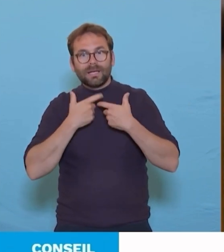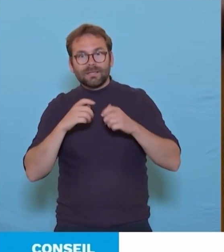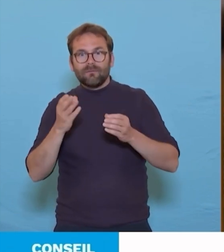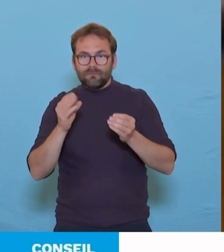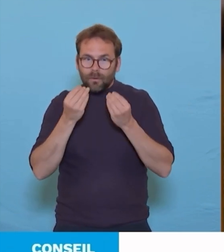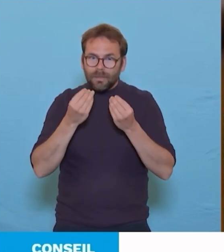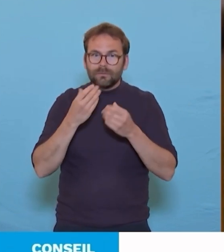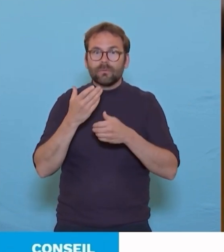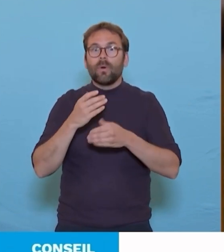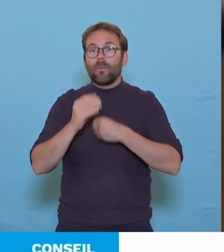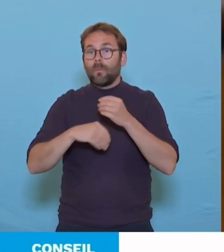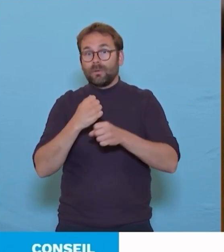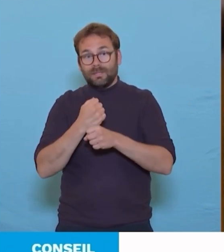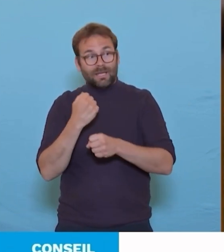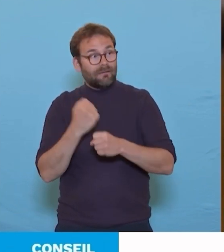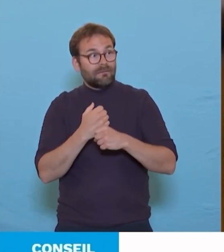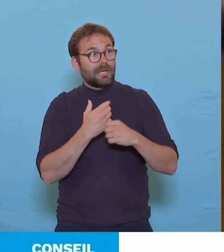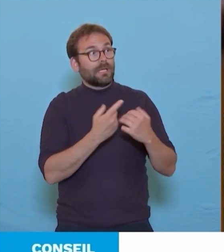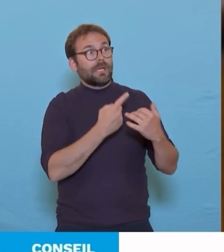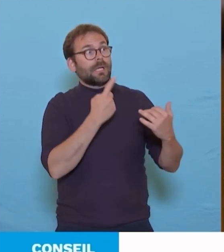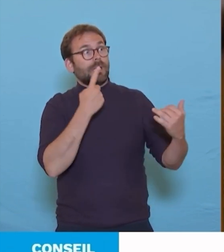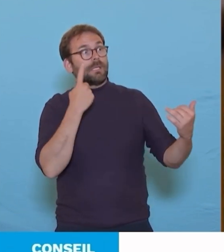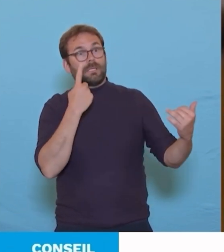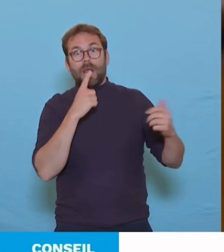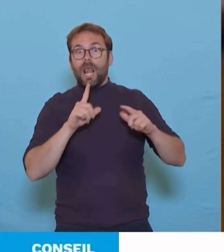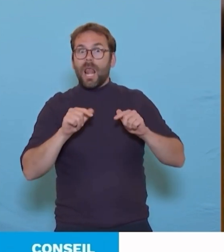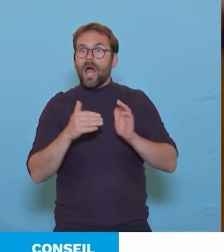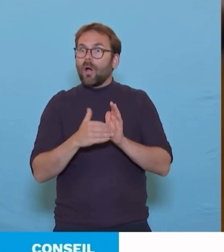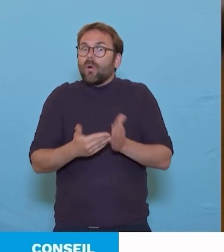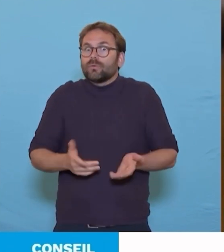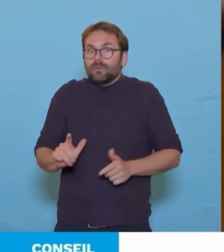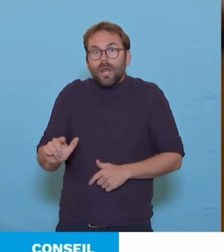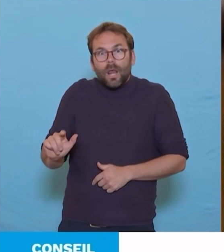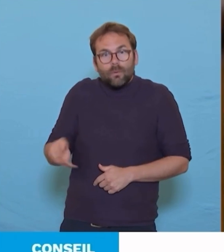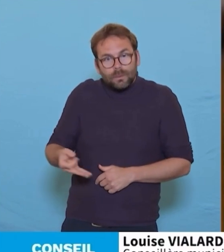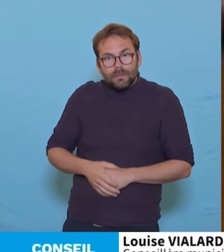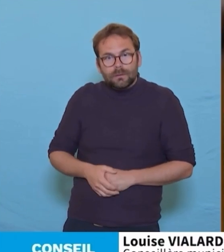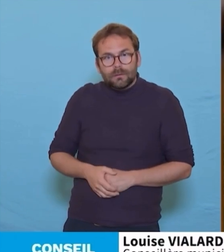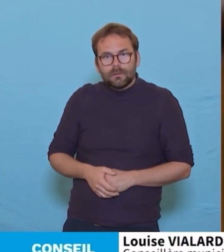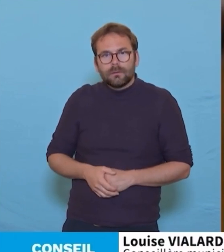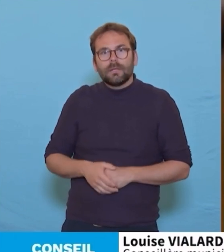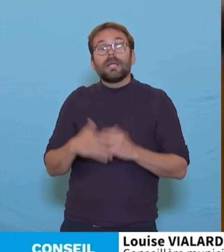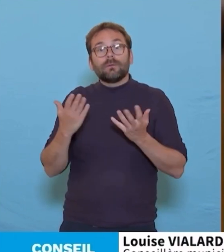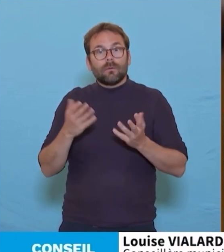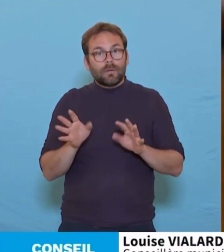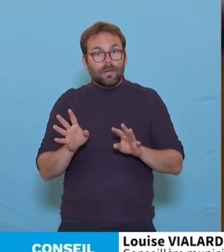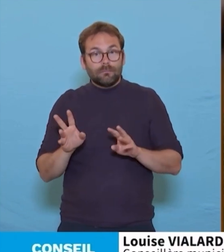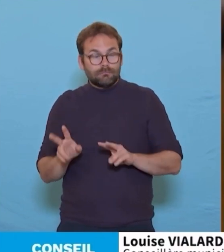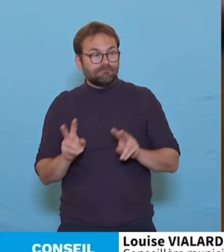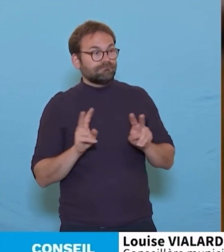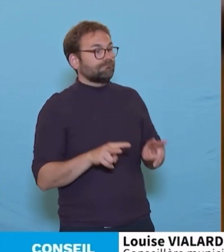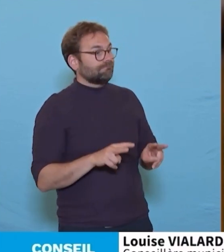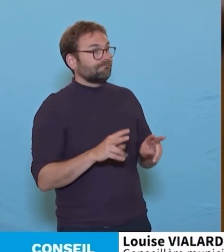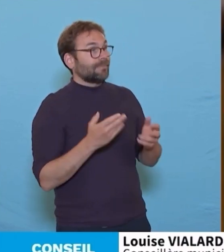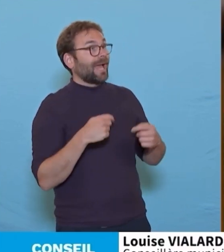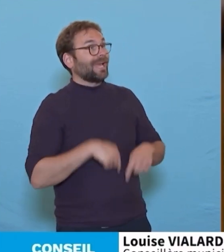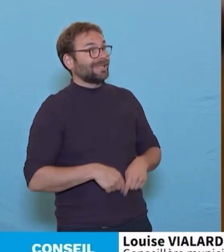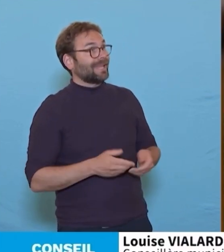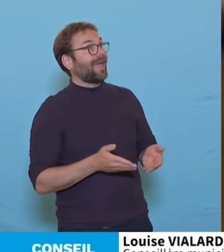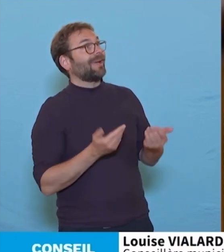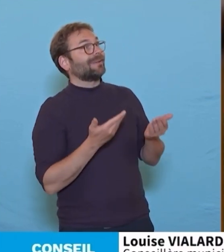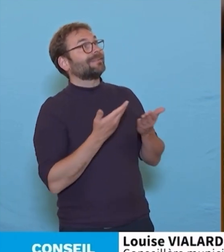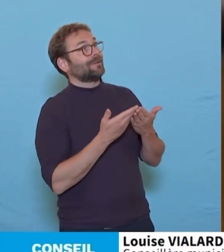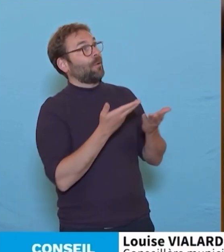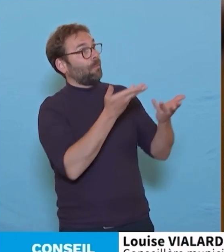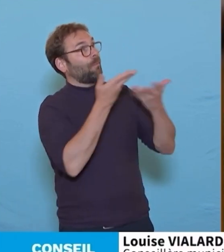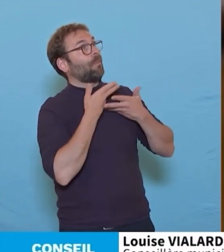l'accès au monde du travail persistent encore aujourd'hui. Et alors, face à ce constat, nos regards se tournent naturellement, bien sûr, vers l'État pour qu'il